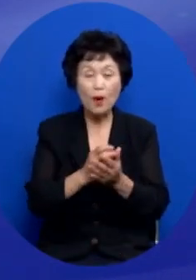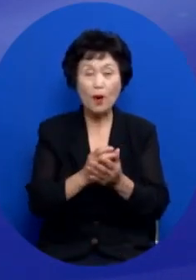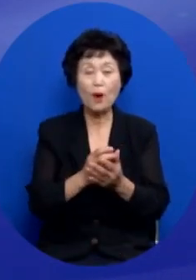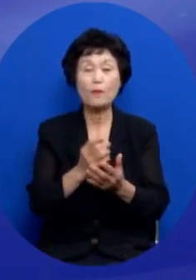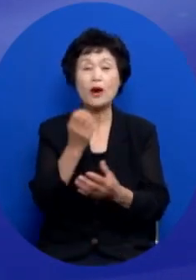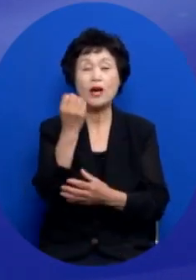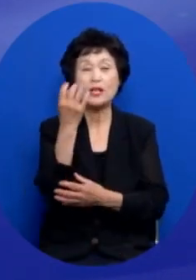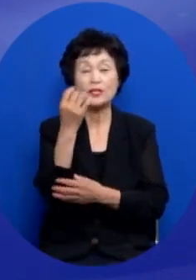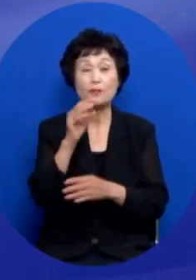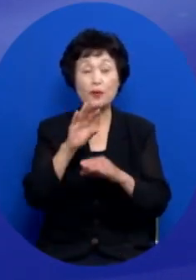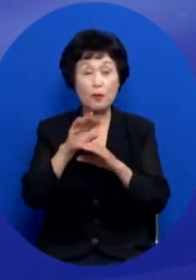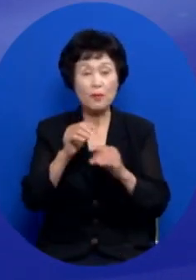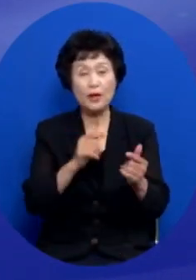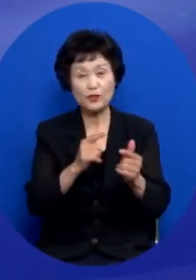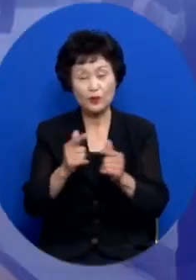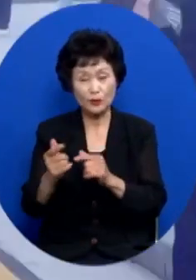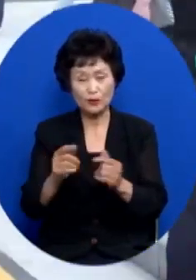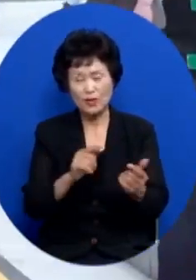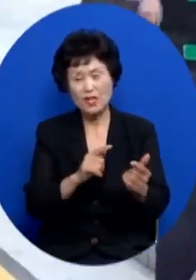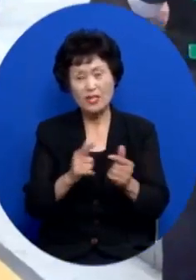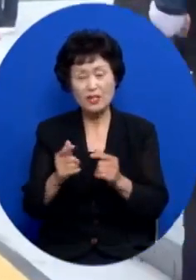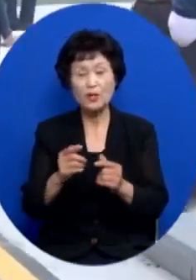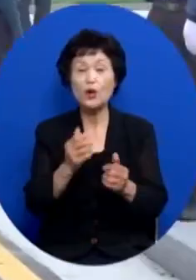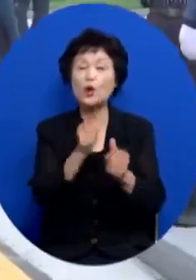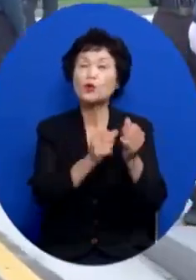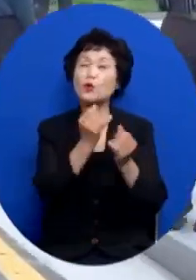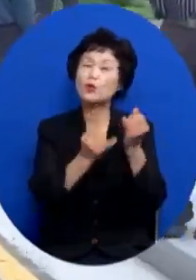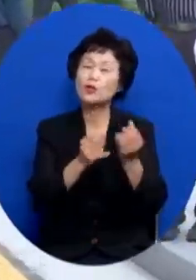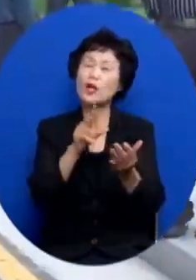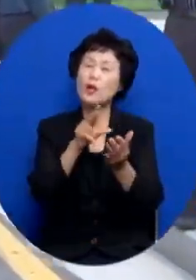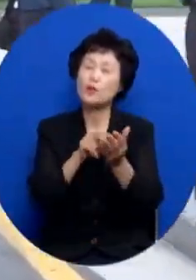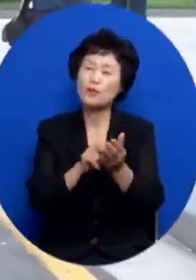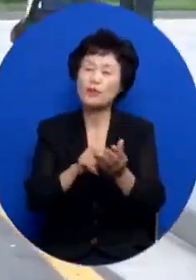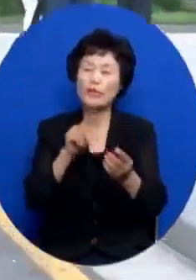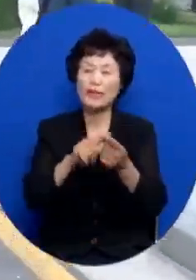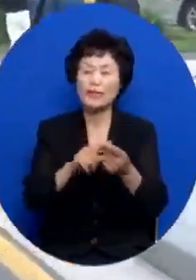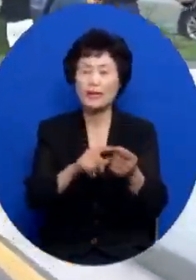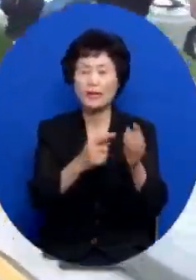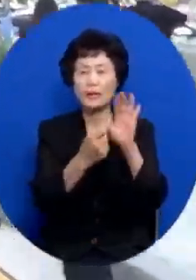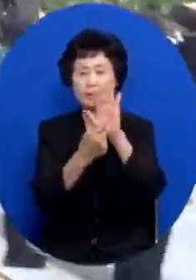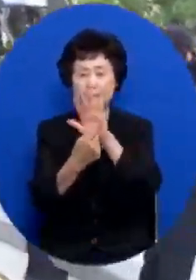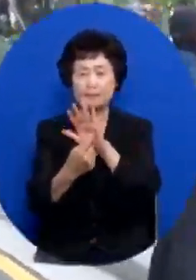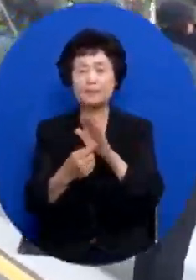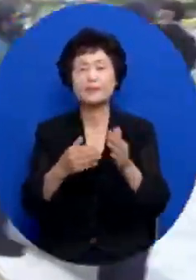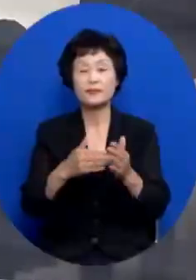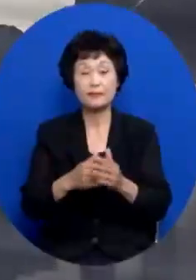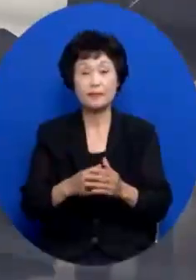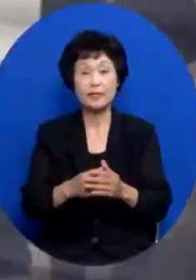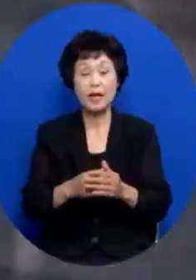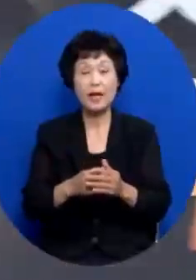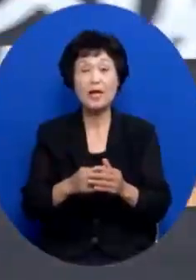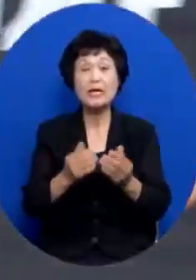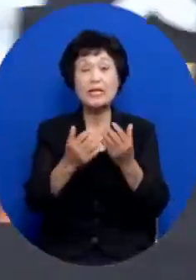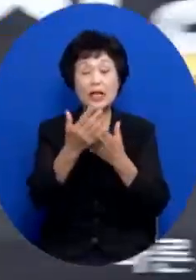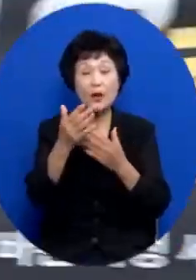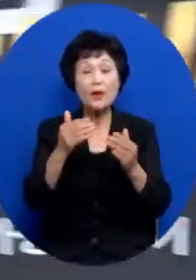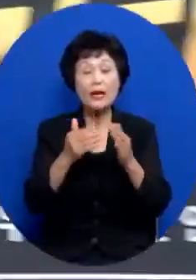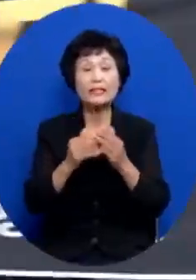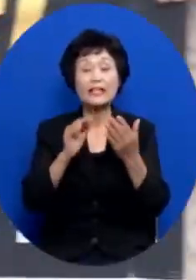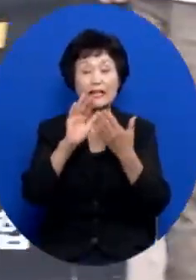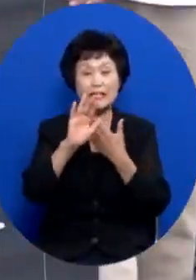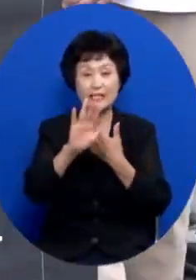각계 전문가들이 동성애의 문제를 지적하는 메시지를 전했습니다. 국민대회가 끝난 후엔 이